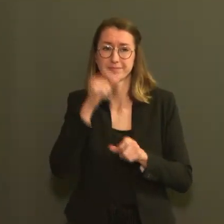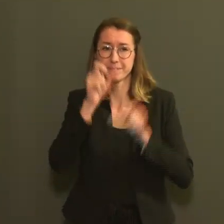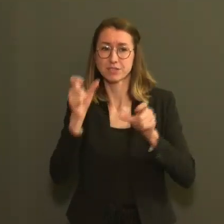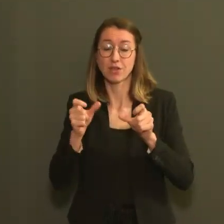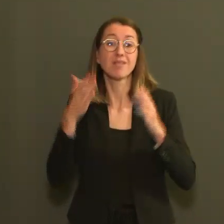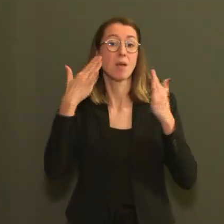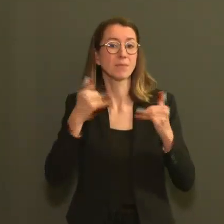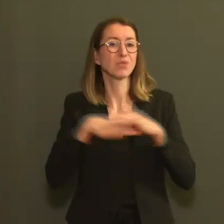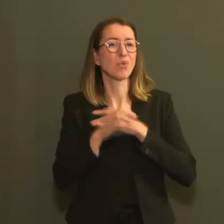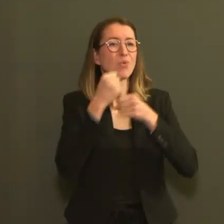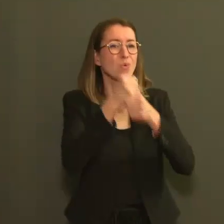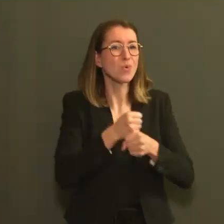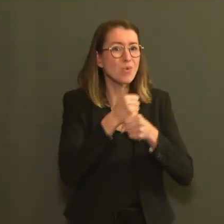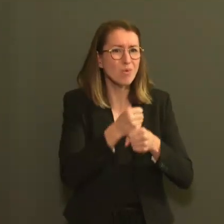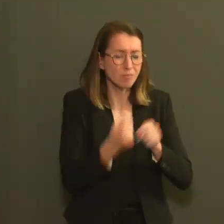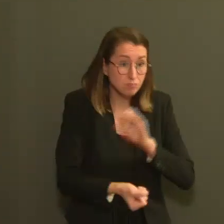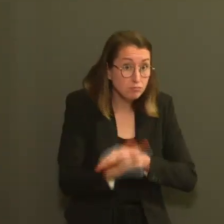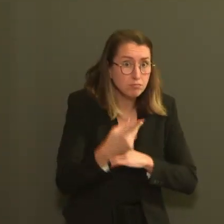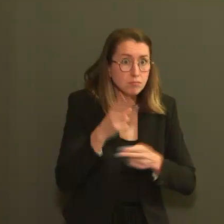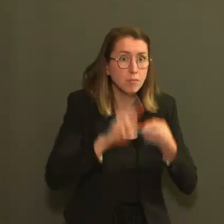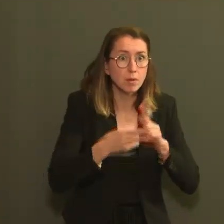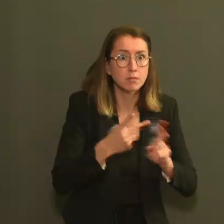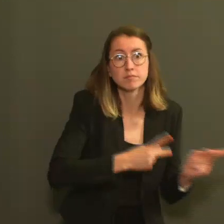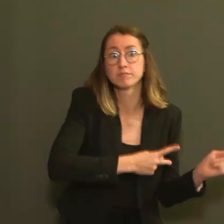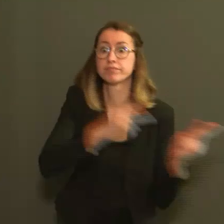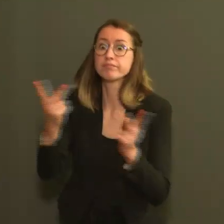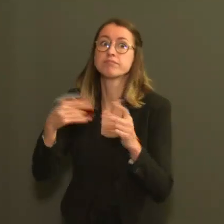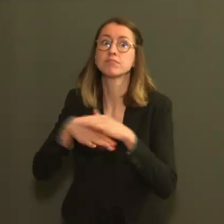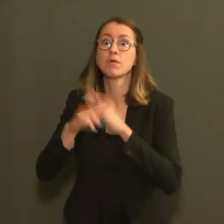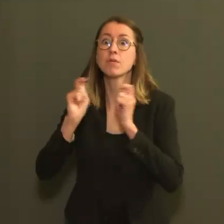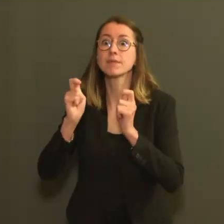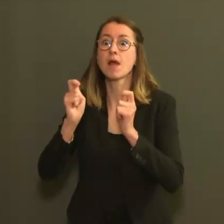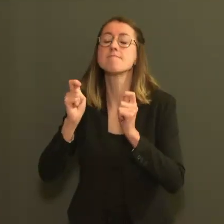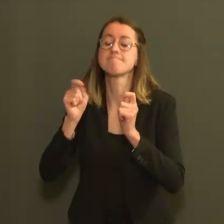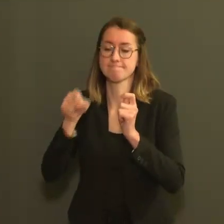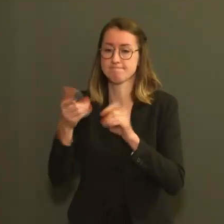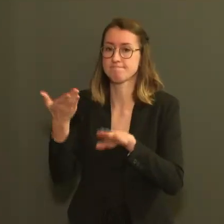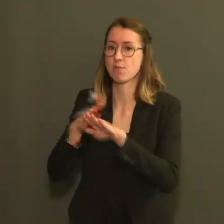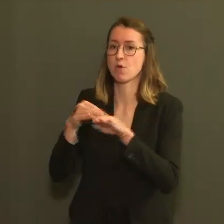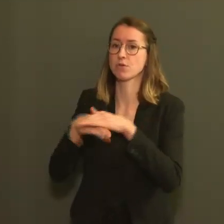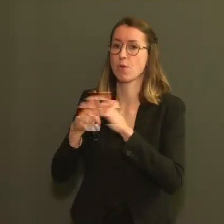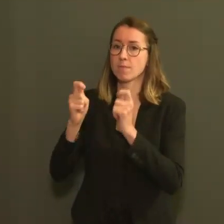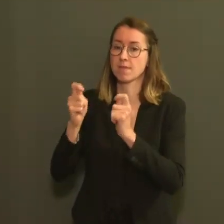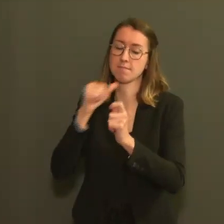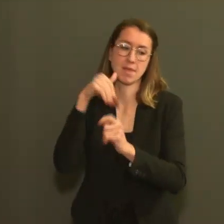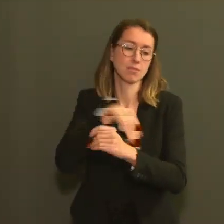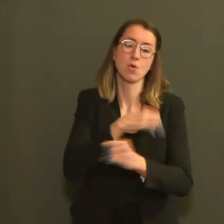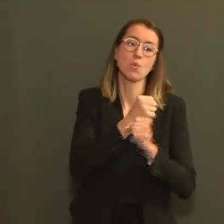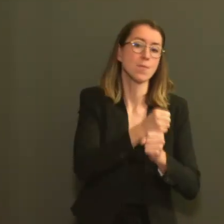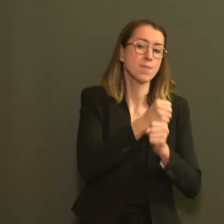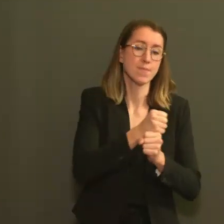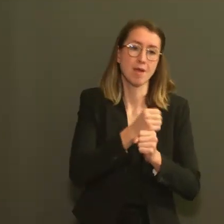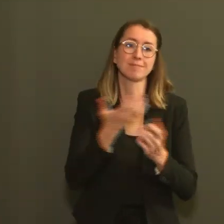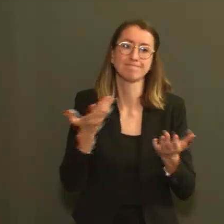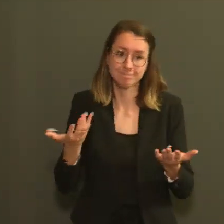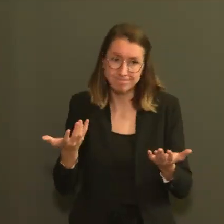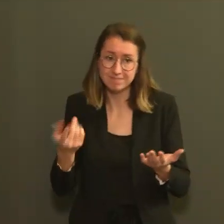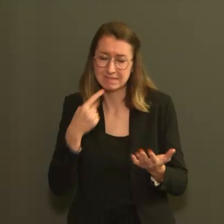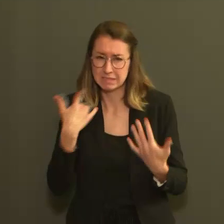l'hôpital. Nous avions aussi souligné récemment le fait que nous étions inquiets par l'entrée à nouveau du virus dans les maisons de